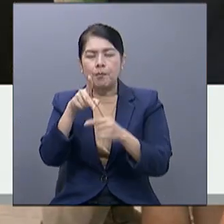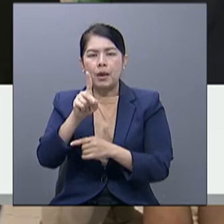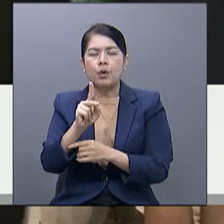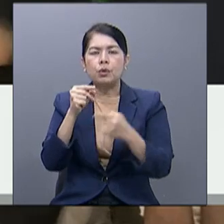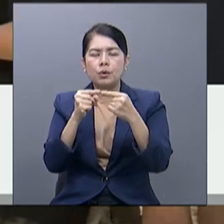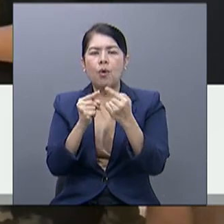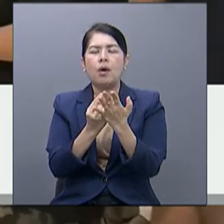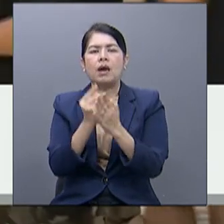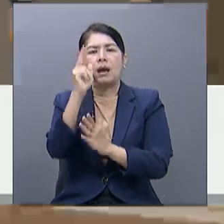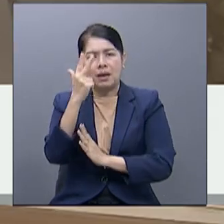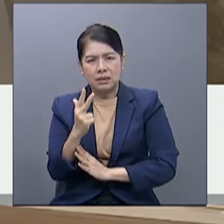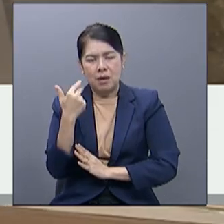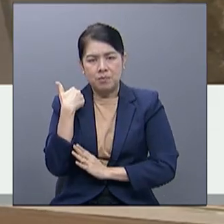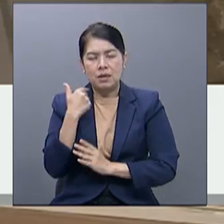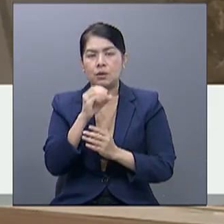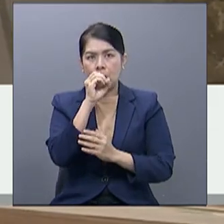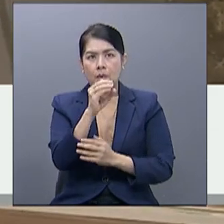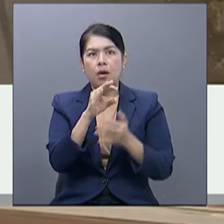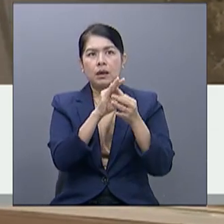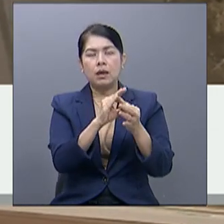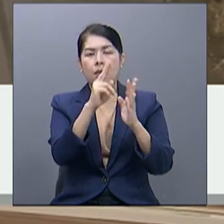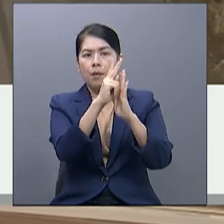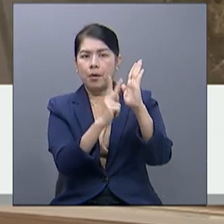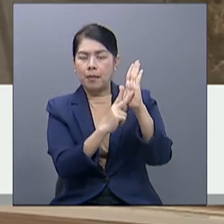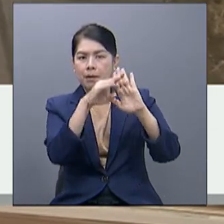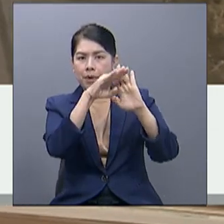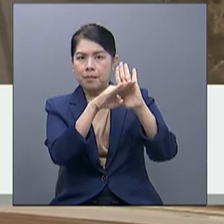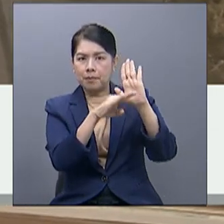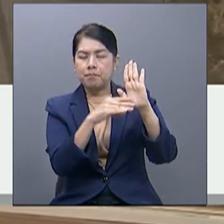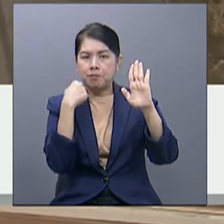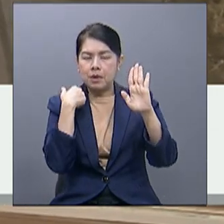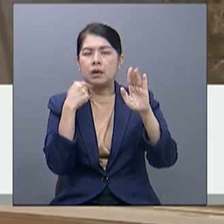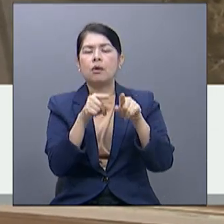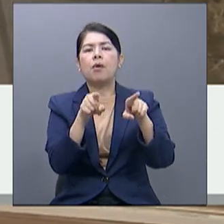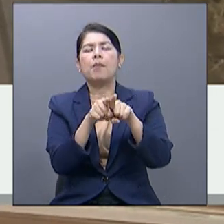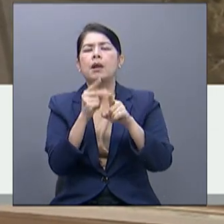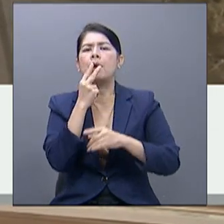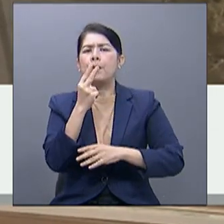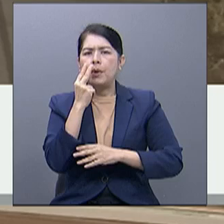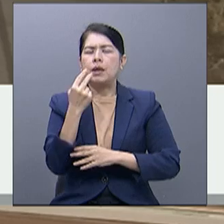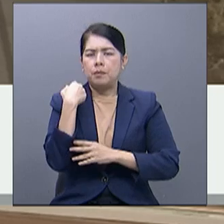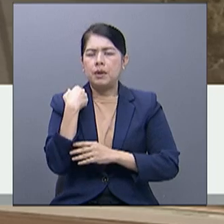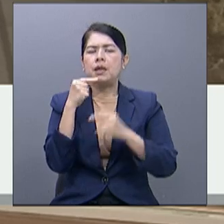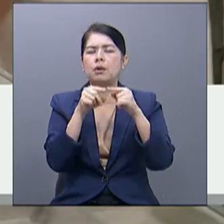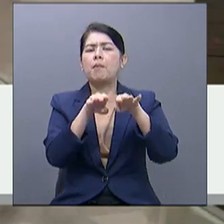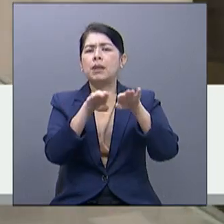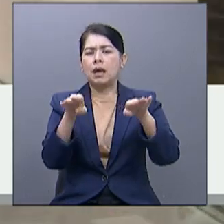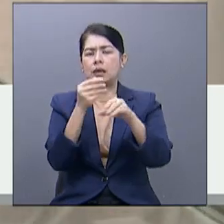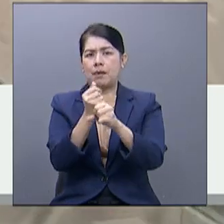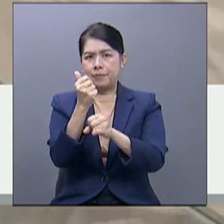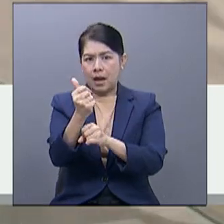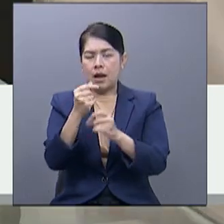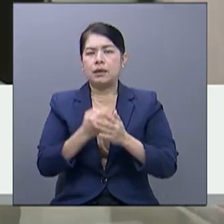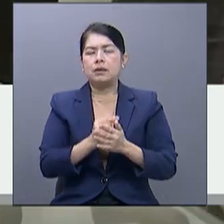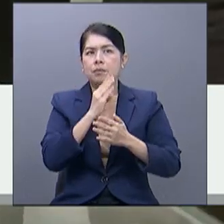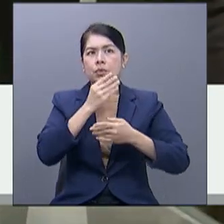อให้พิจารณากำหนดกฎหมายควบคุมกัญชาในลักษณะเดียวกันกับบุหรี่หรือเหล้าคืออนุญาตให้ขายและบริโภคได้